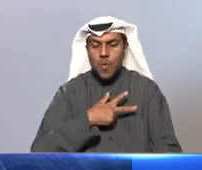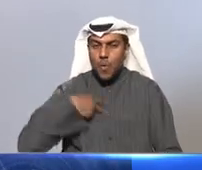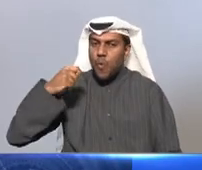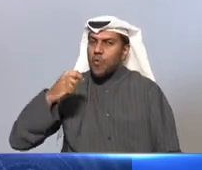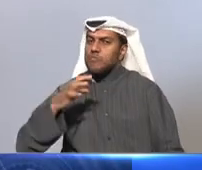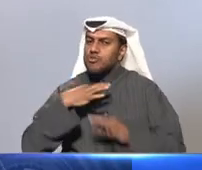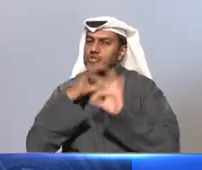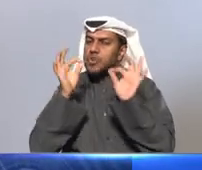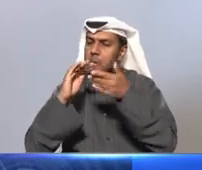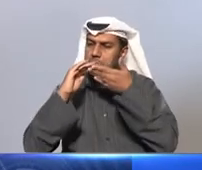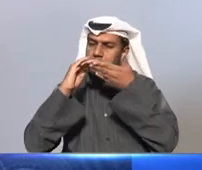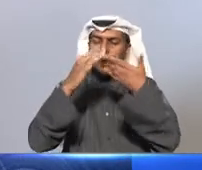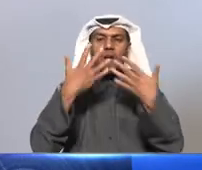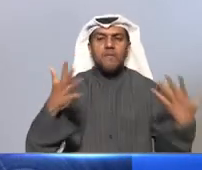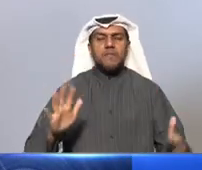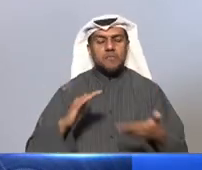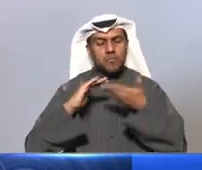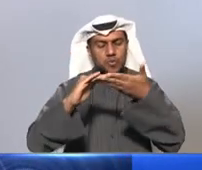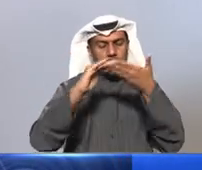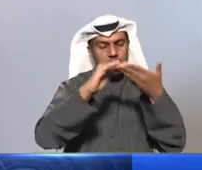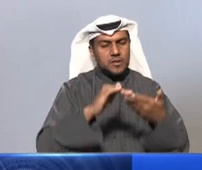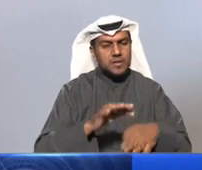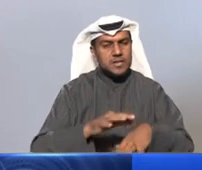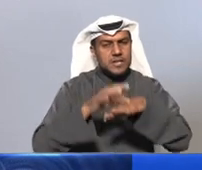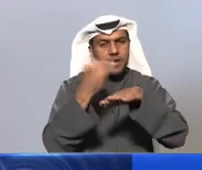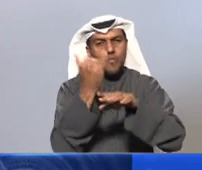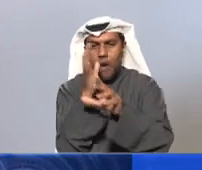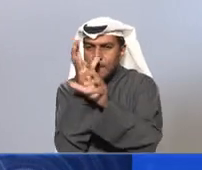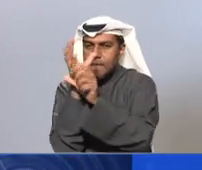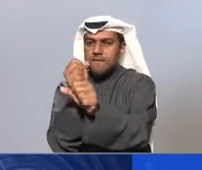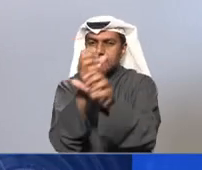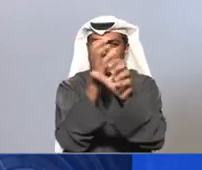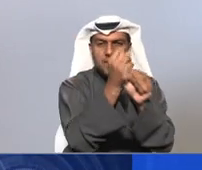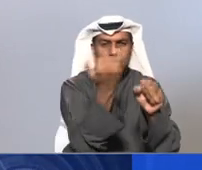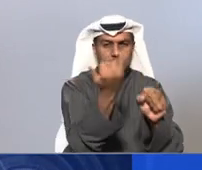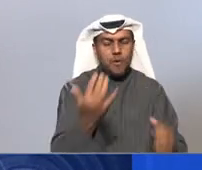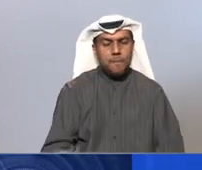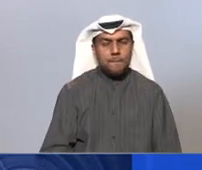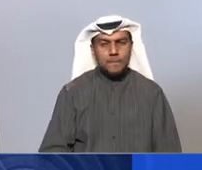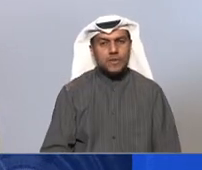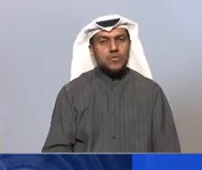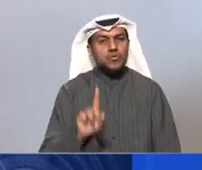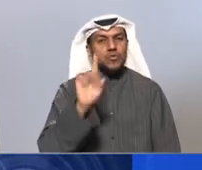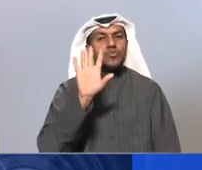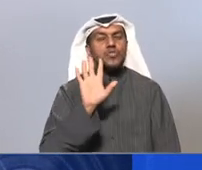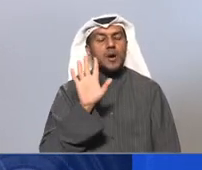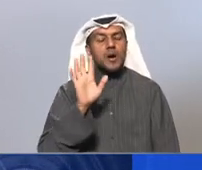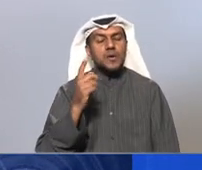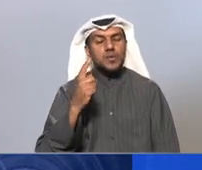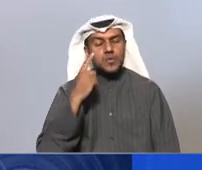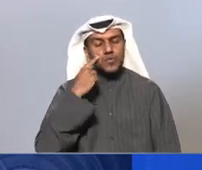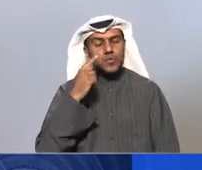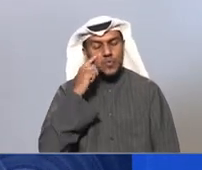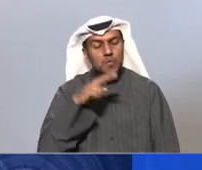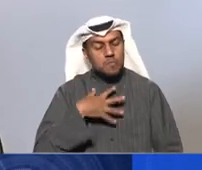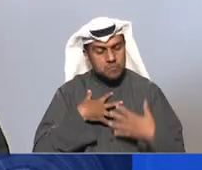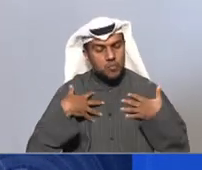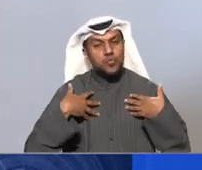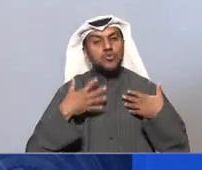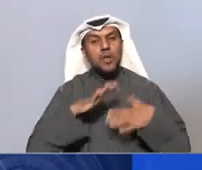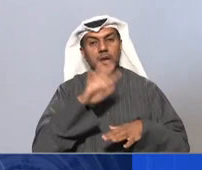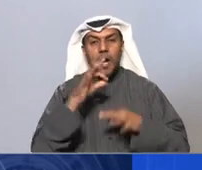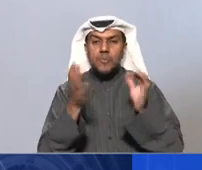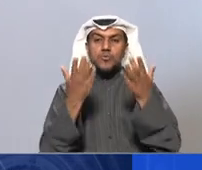إليها ونتعامل مع جميع احتياجاتهم حسب إن شاء الله يعني سعيا إلى رضاهم. ان شاء